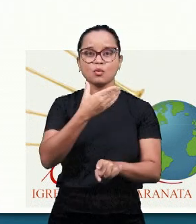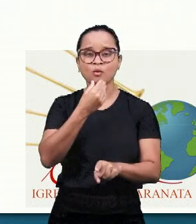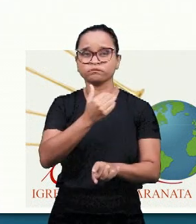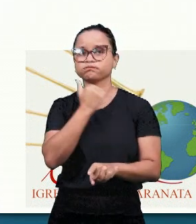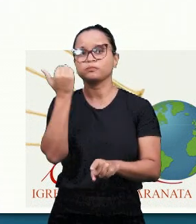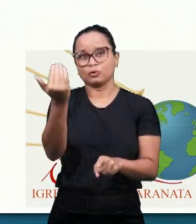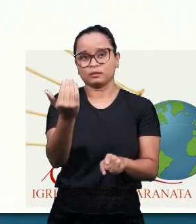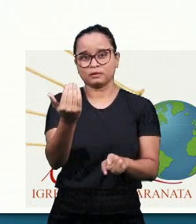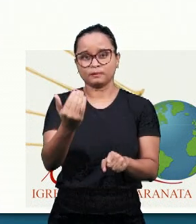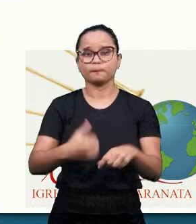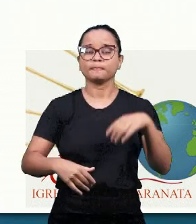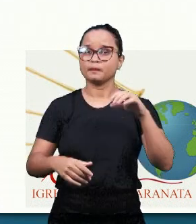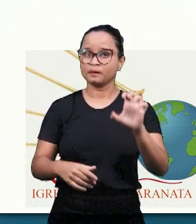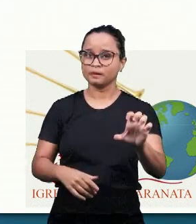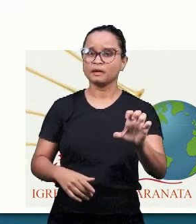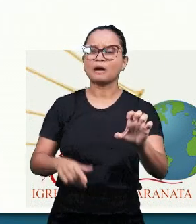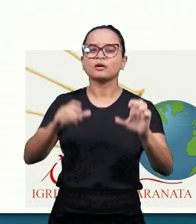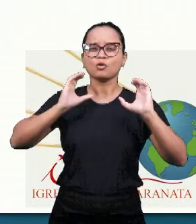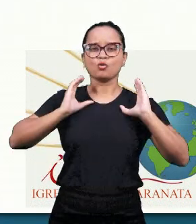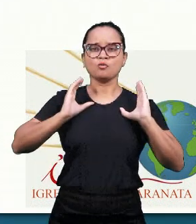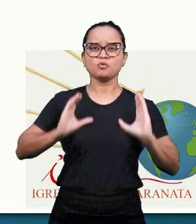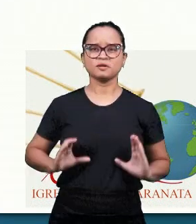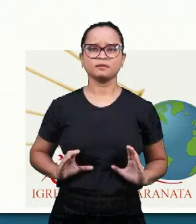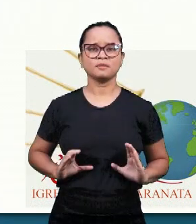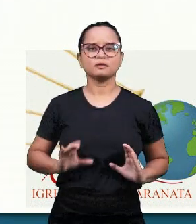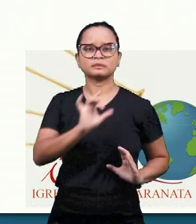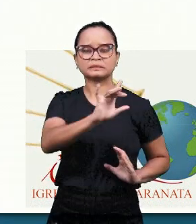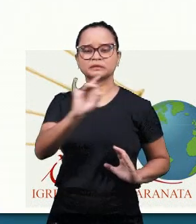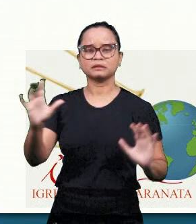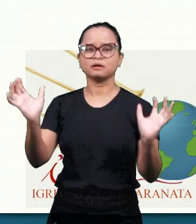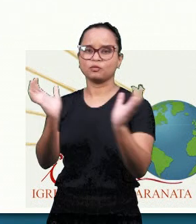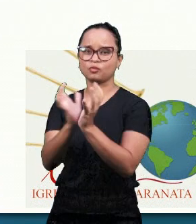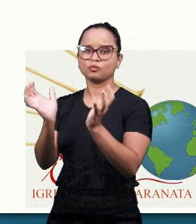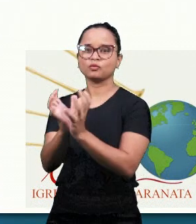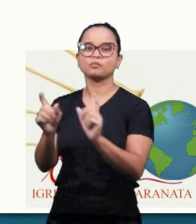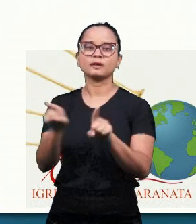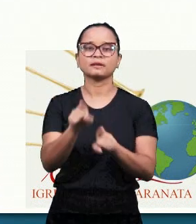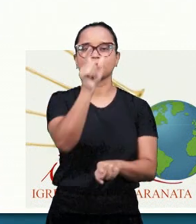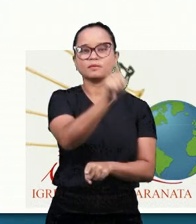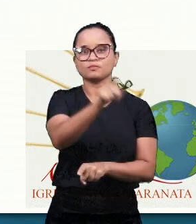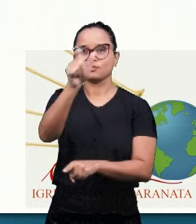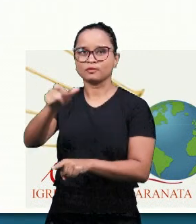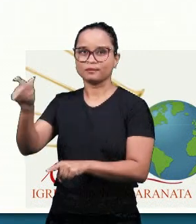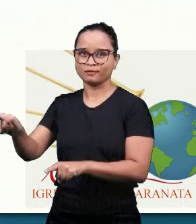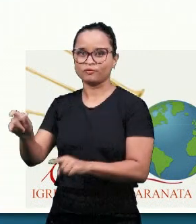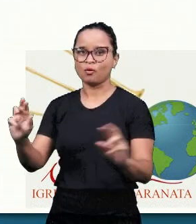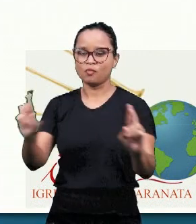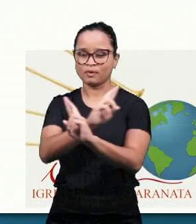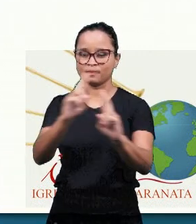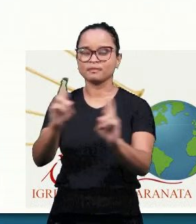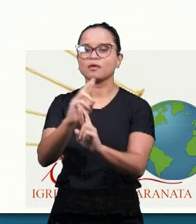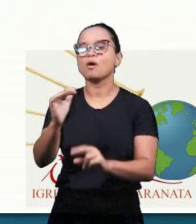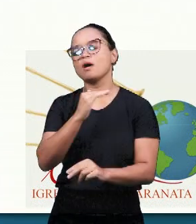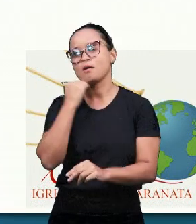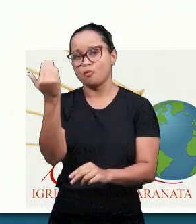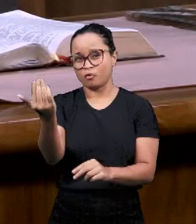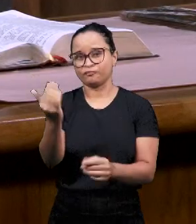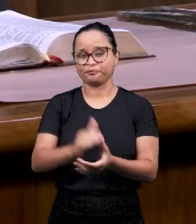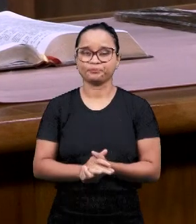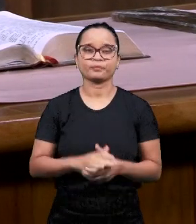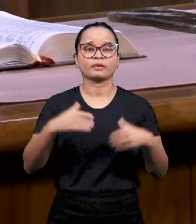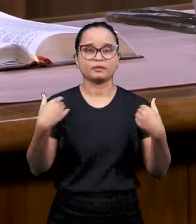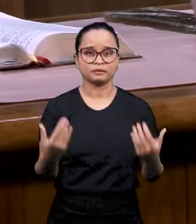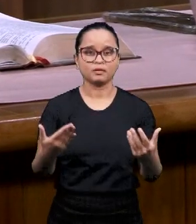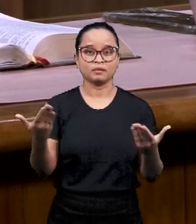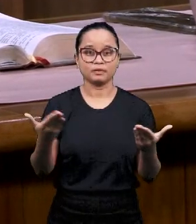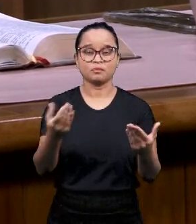Quel est le comportement de chaque groupe et de chaque personnage par rapport au tableau de la mort? Très bien placé pour ce